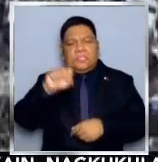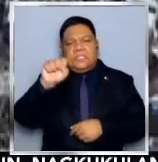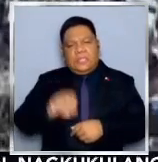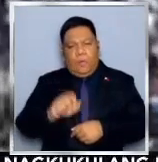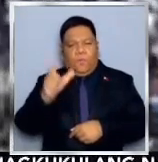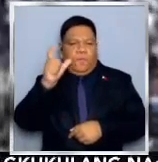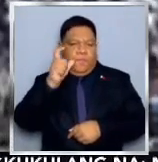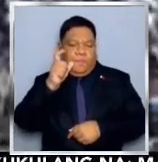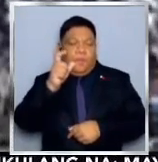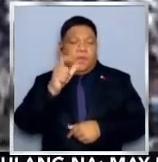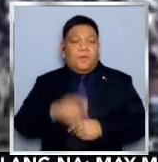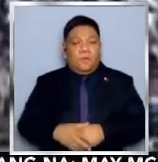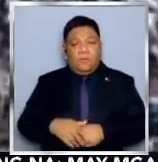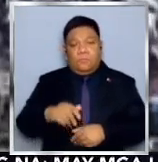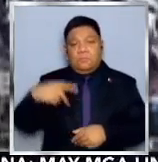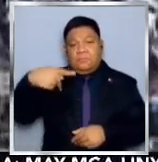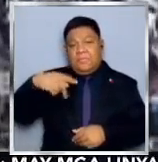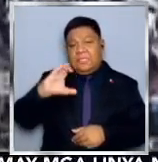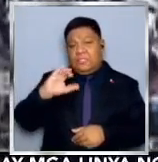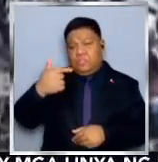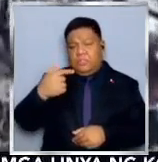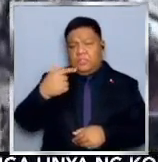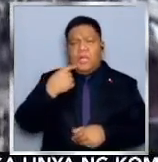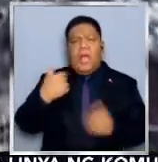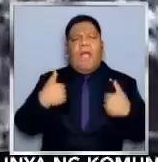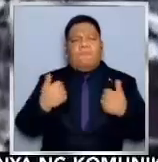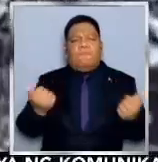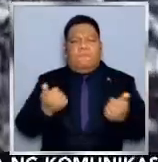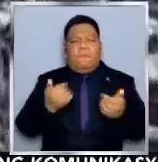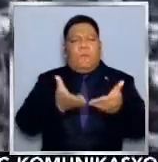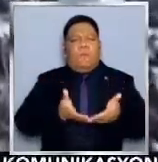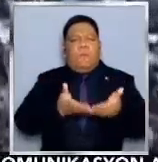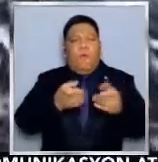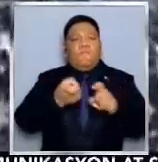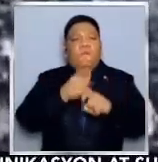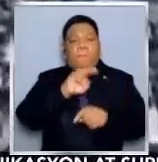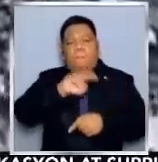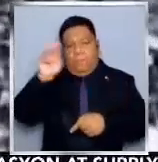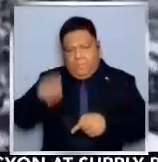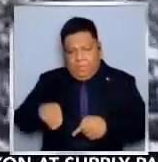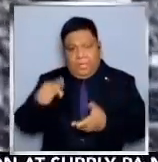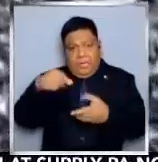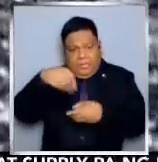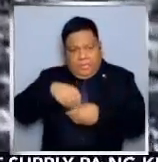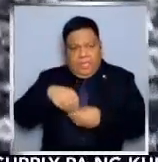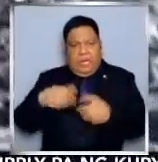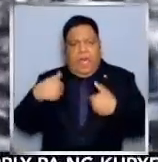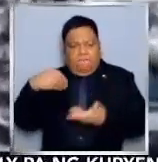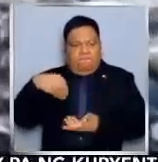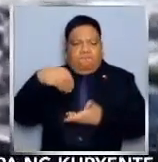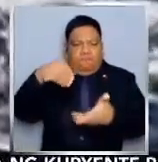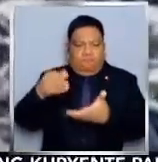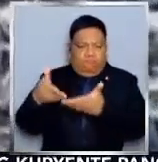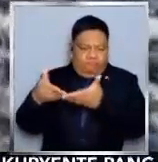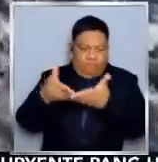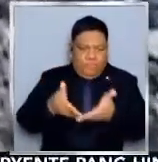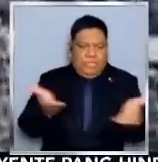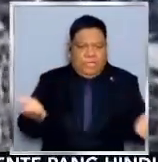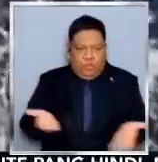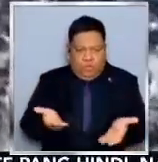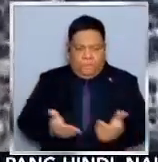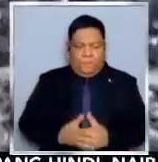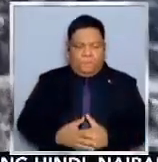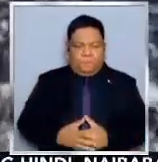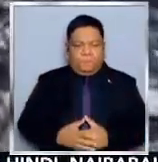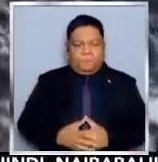pa silang isang barko galing Maynila na may dala ring relief goods na pupunta rin dito sa isla. Mel? Jonathan,